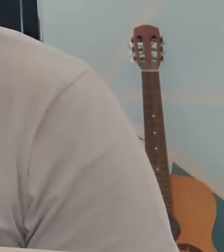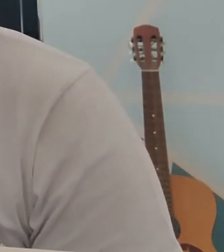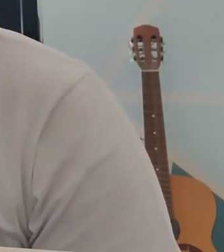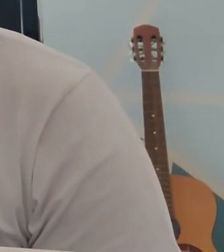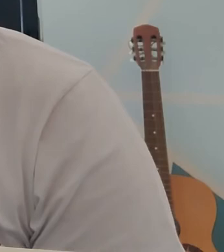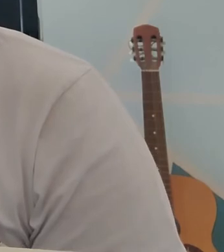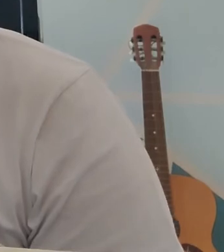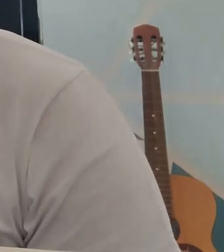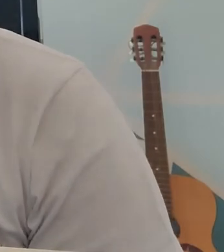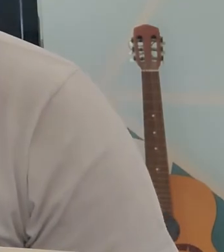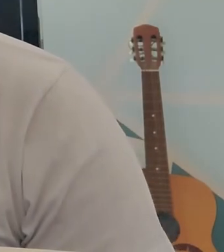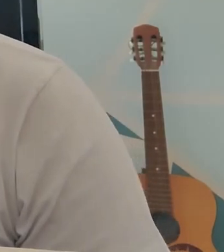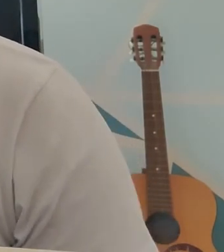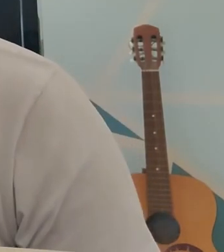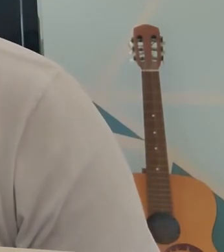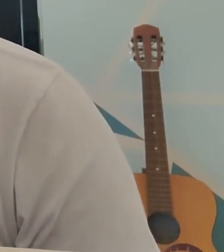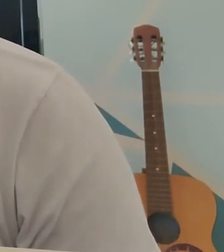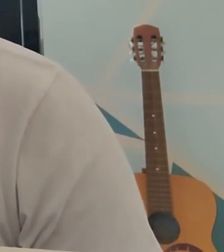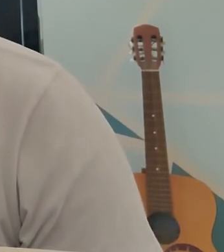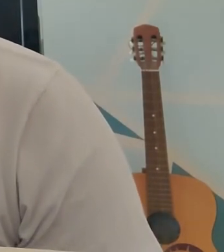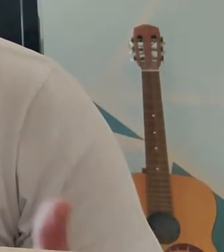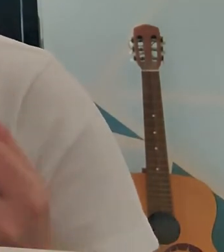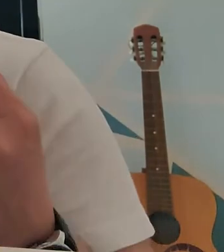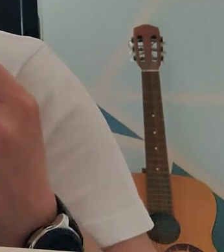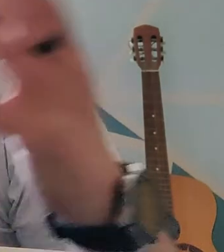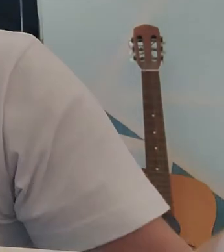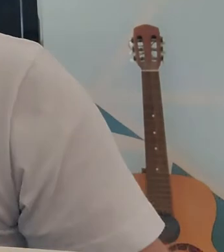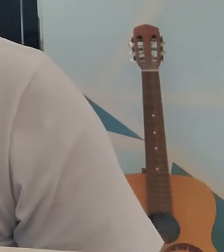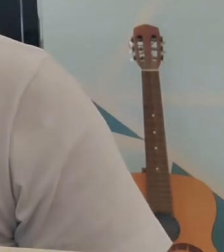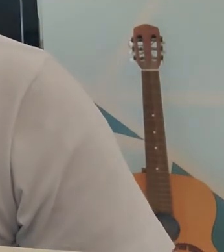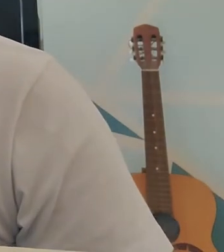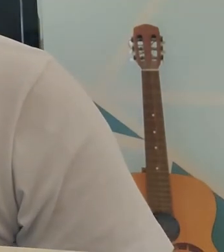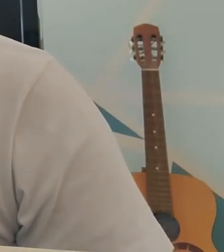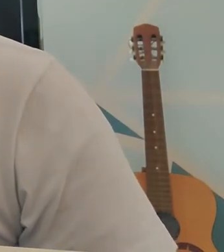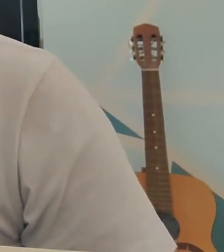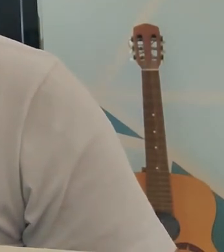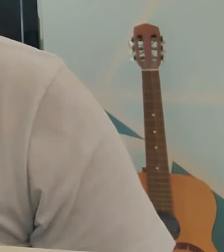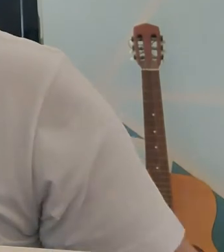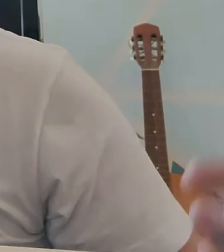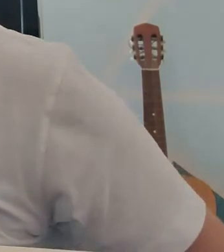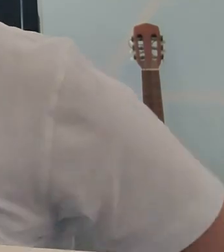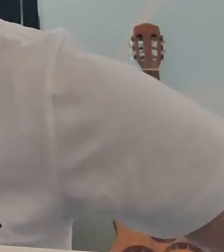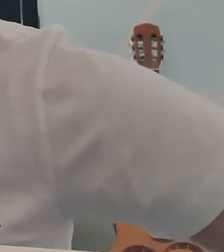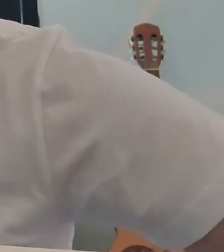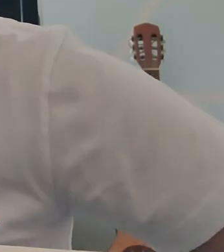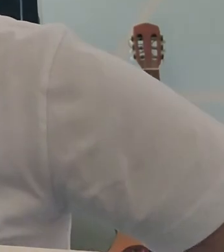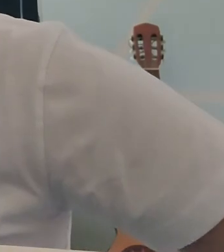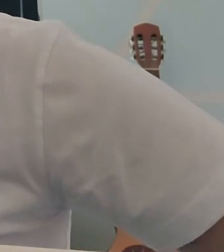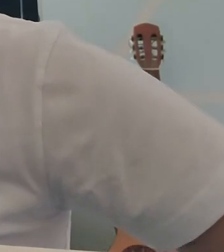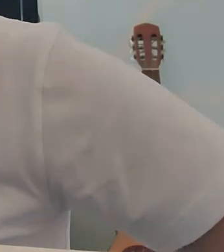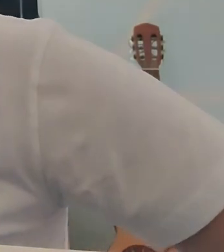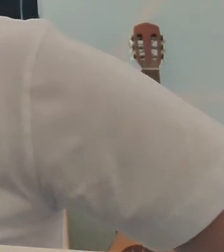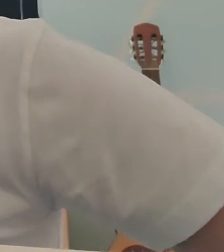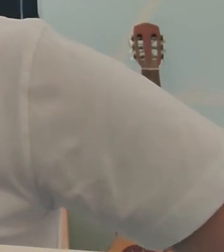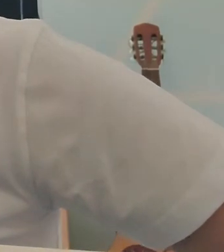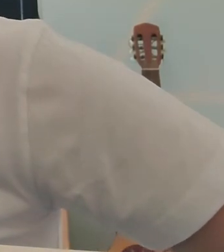nikad ne prekriži na ono kikiriki uz pivu kaj dobiš ili načo se u sine staru, znaš. I uvijek me zanimalo